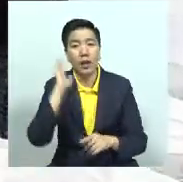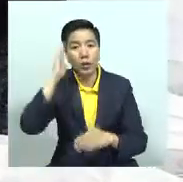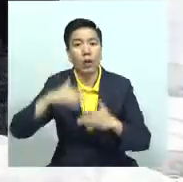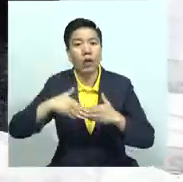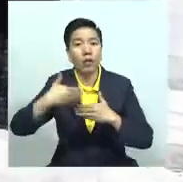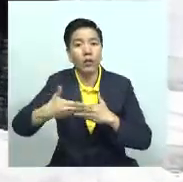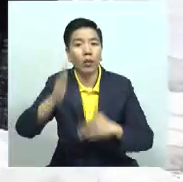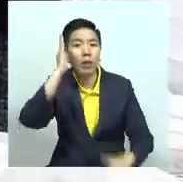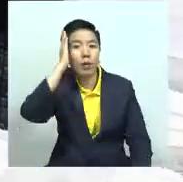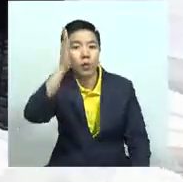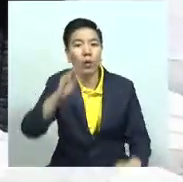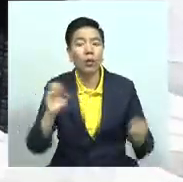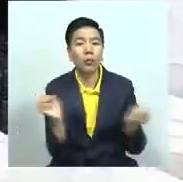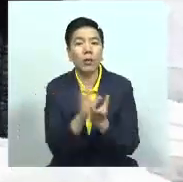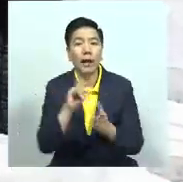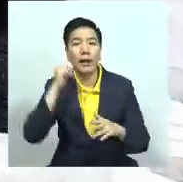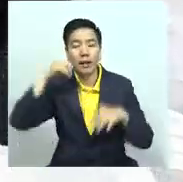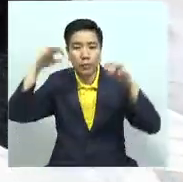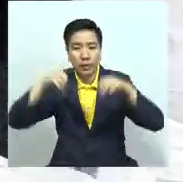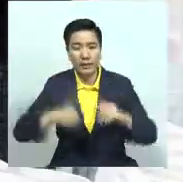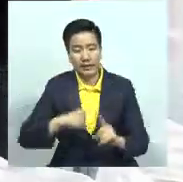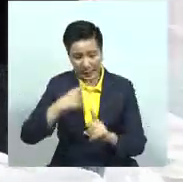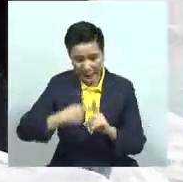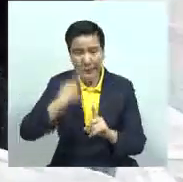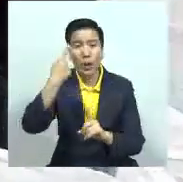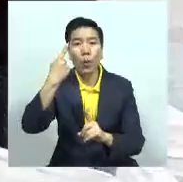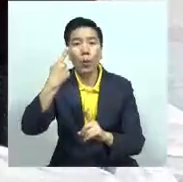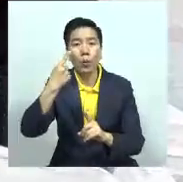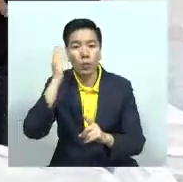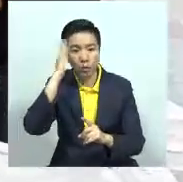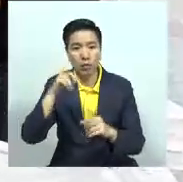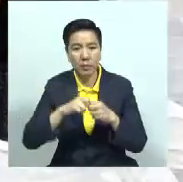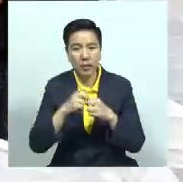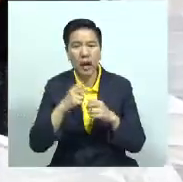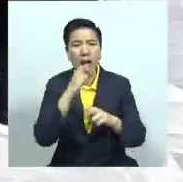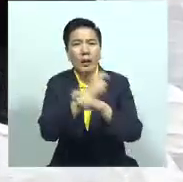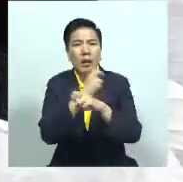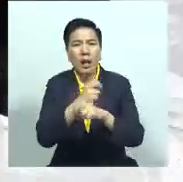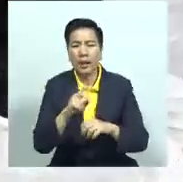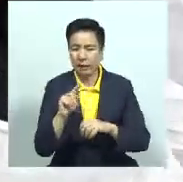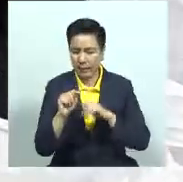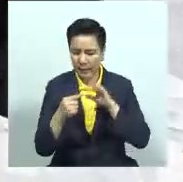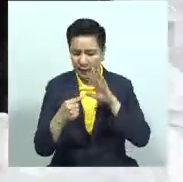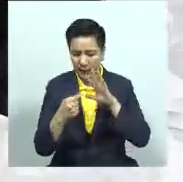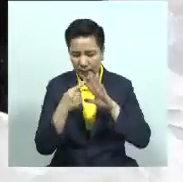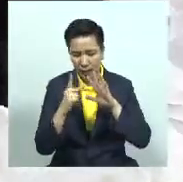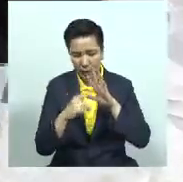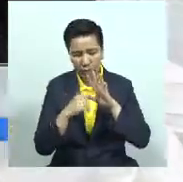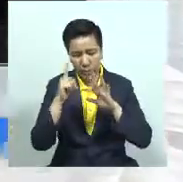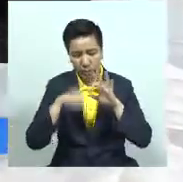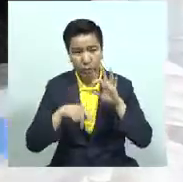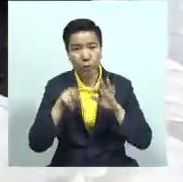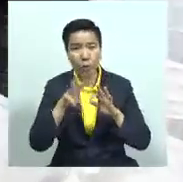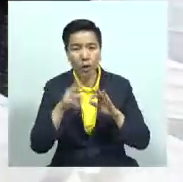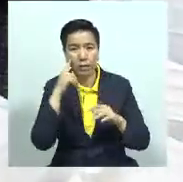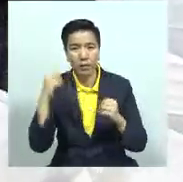วระยะยาว ระยะยาวเพราะนี่มันแค่เดือนเดียวถ้าเป็น สารกลัวสารอะไรประมาณ กลัวไม่สาร ตอนนี้ที่บอกว่า